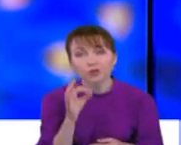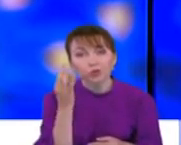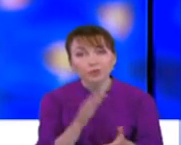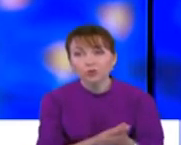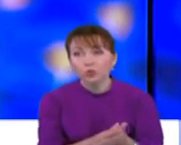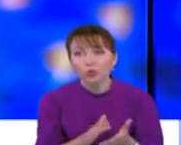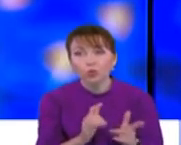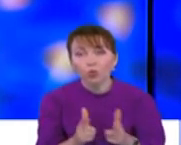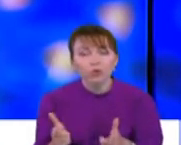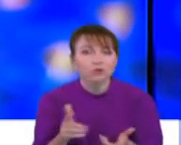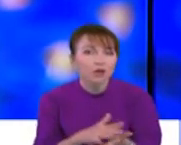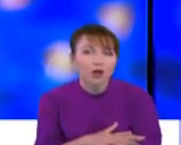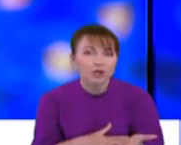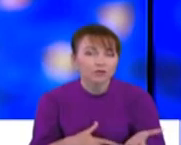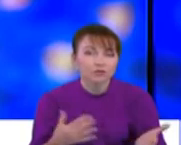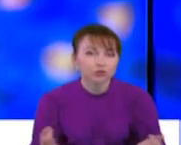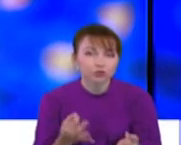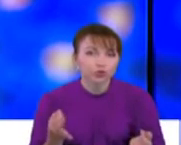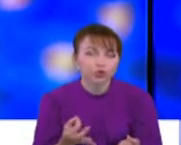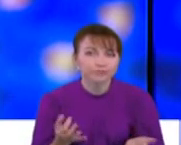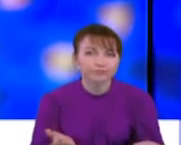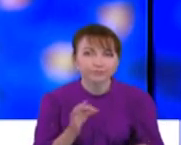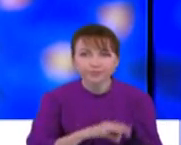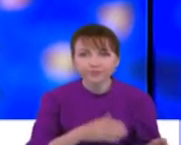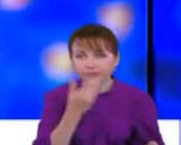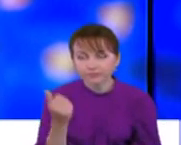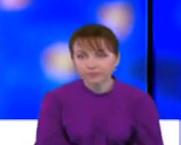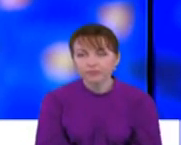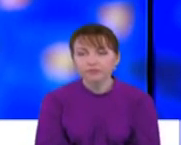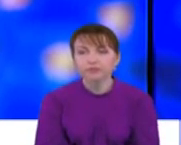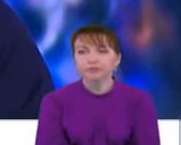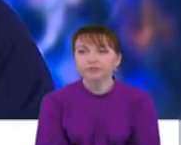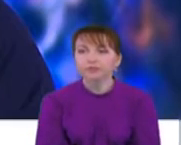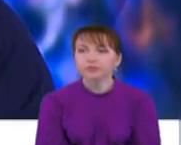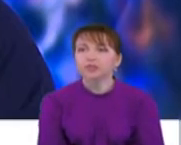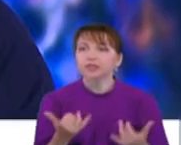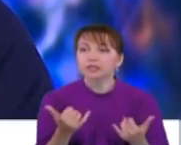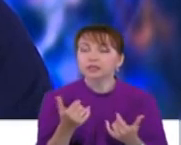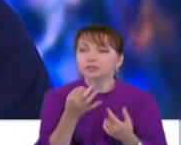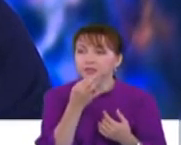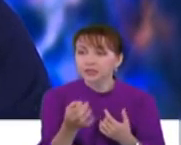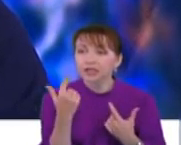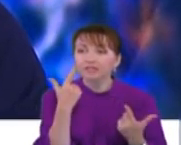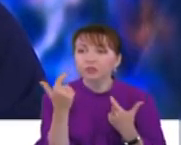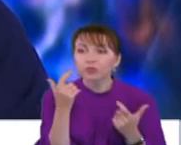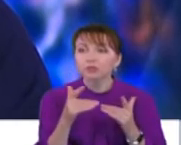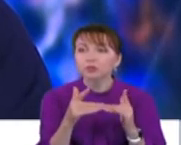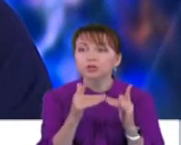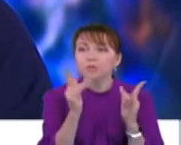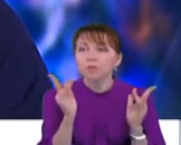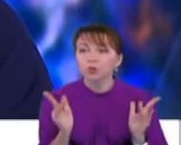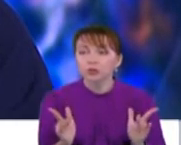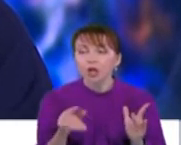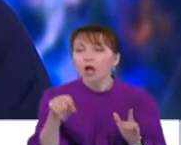далі просування, нічого і говорити. Ну, от бачите, навіть тільки що мені сказали, інформація прийшла по цьому мосту в